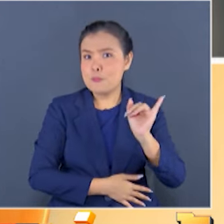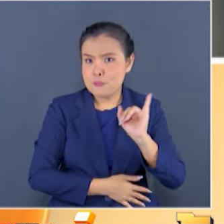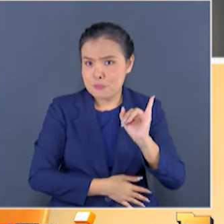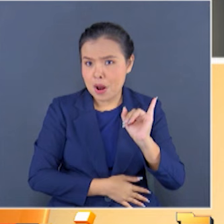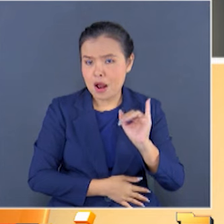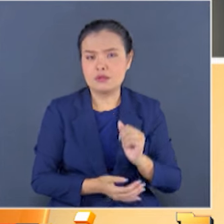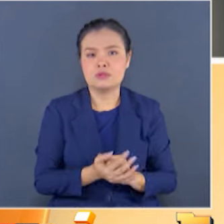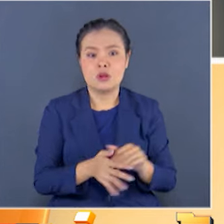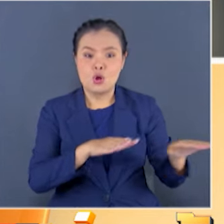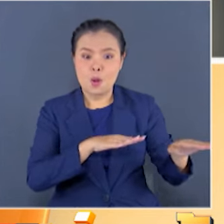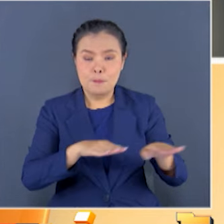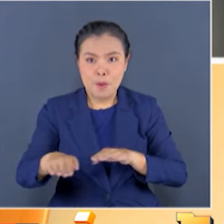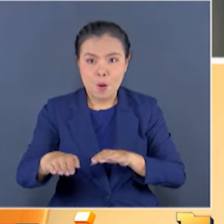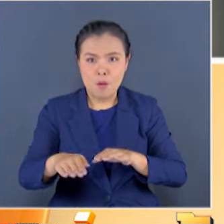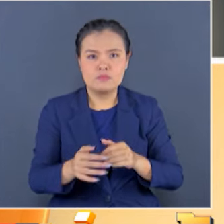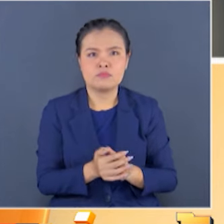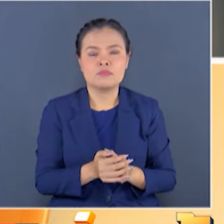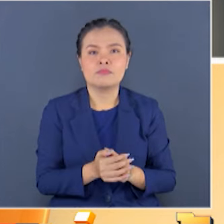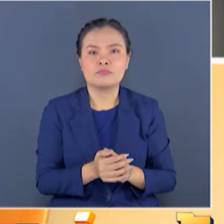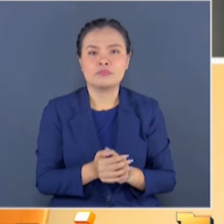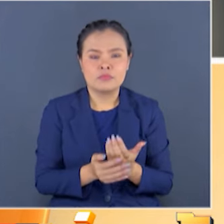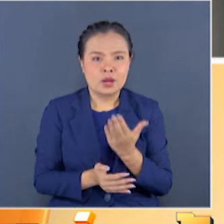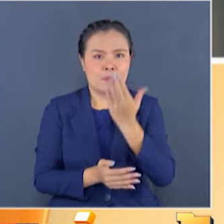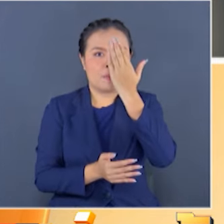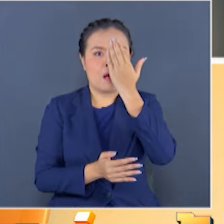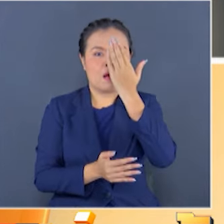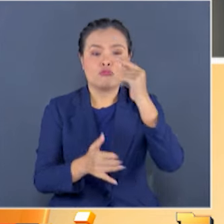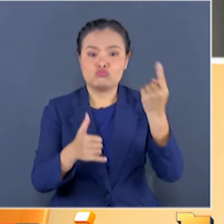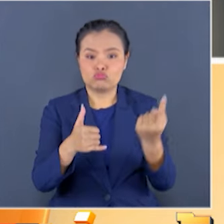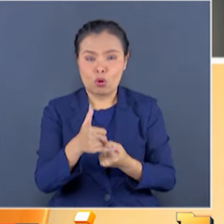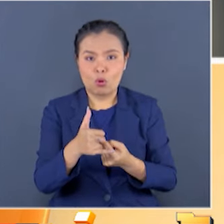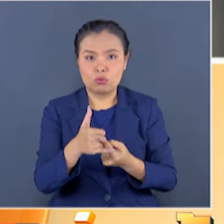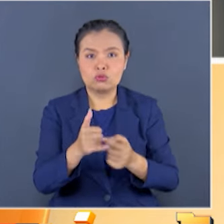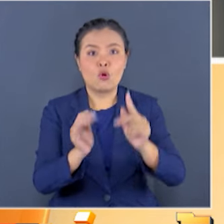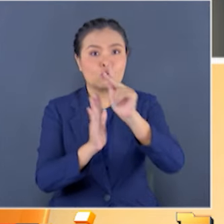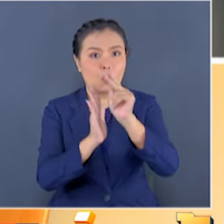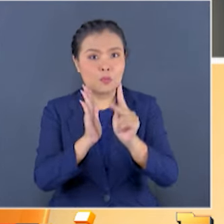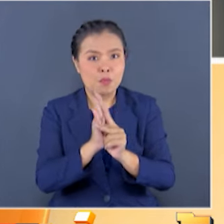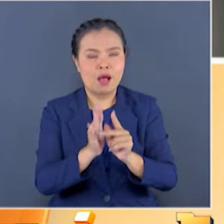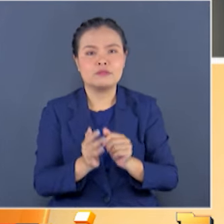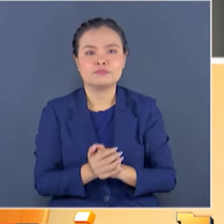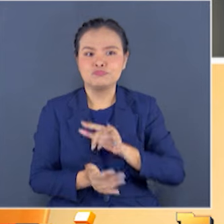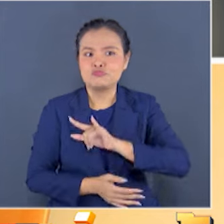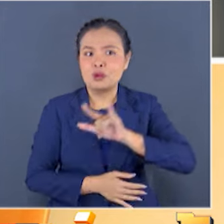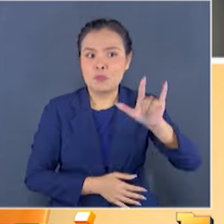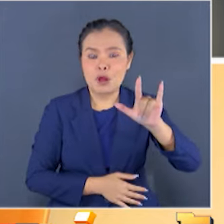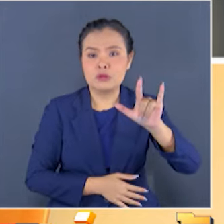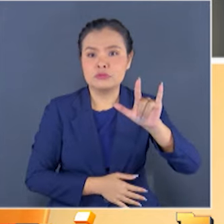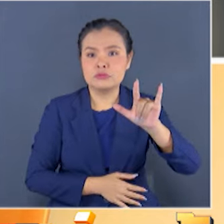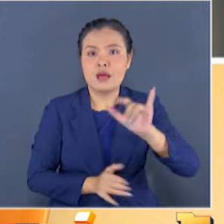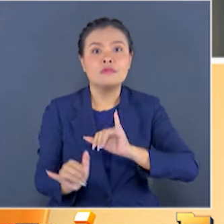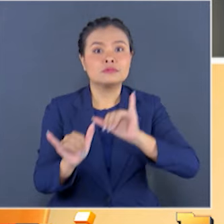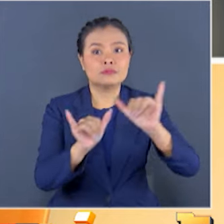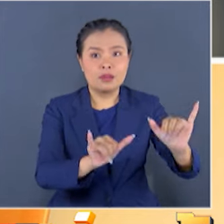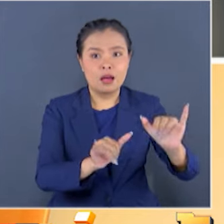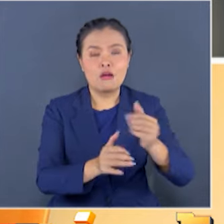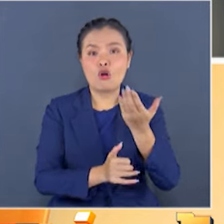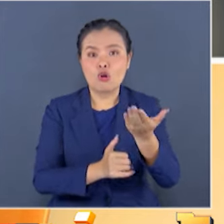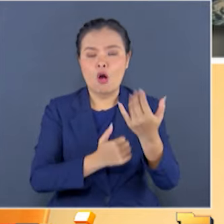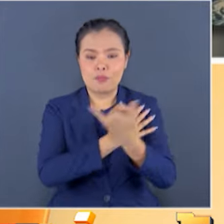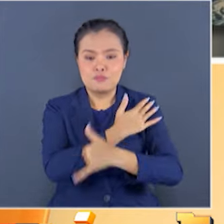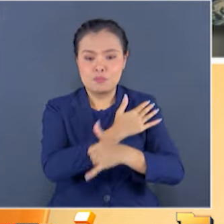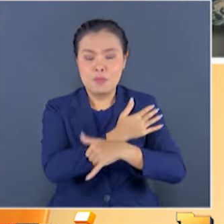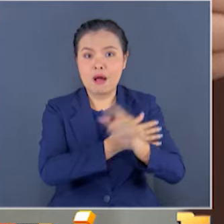รียมเอาไว้ถ้าหากมีอุบัติเหตุในการดำเนินคดีค่ะทนายตั้มยังให้ข้อมูลด้วยนะคะว่าไปขอสัญช